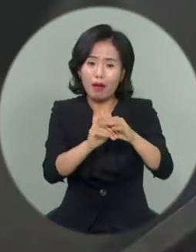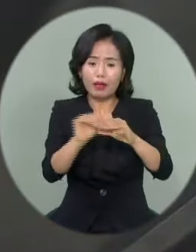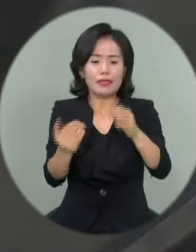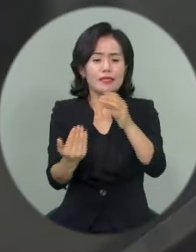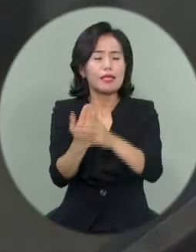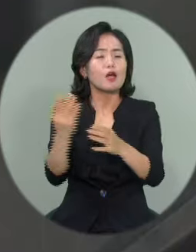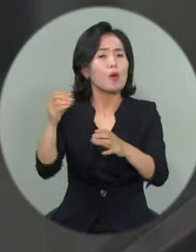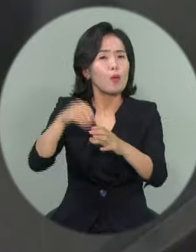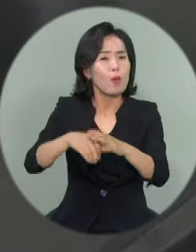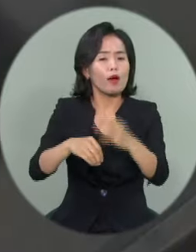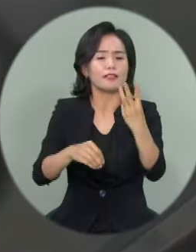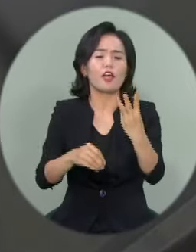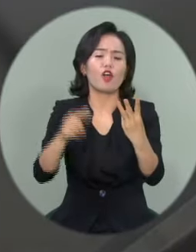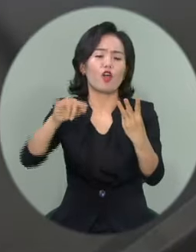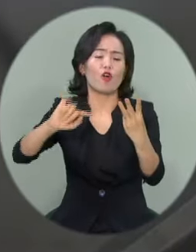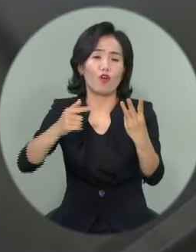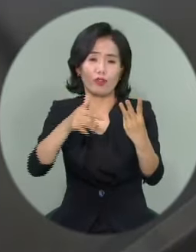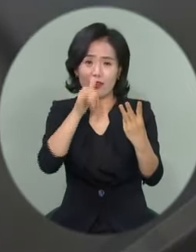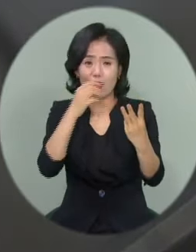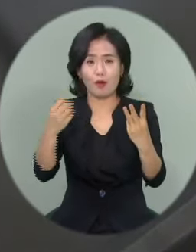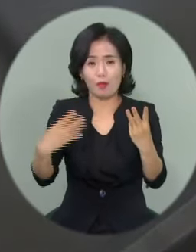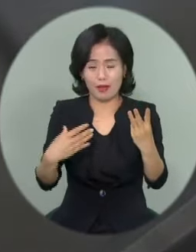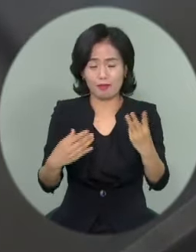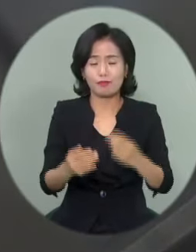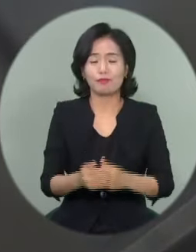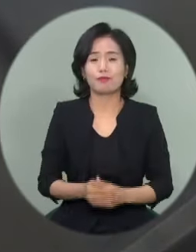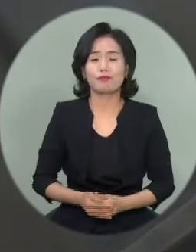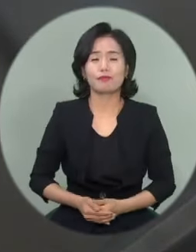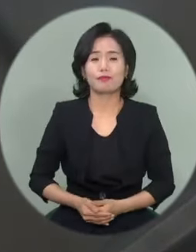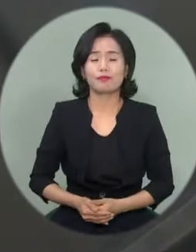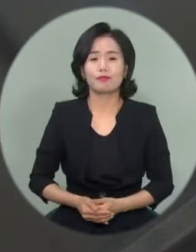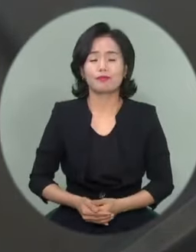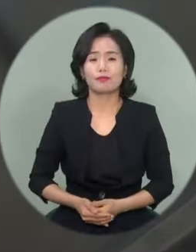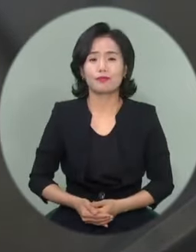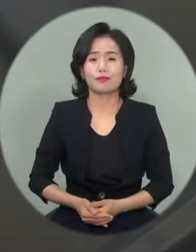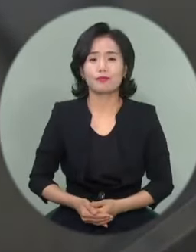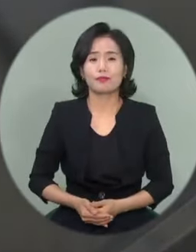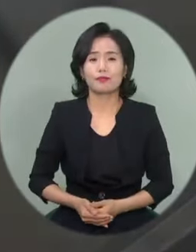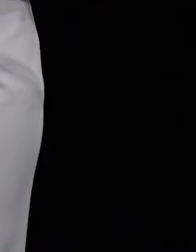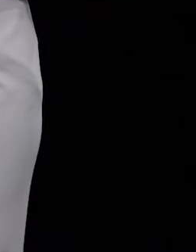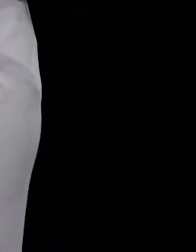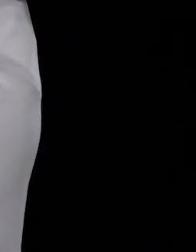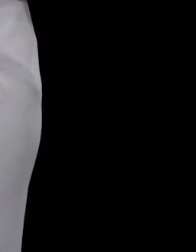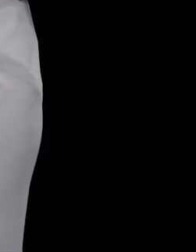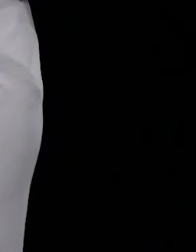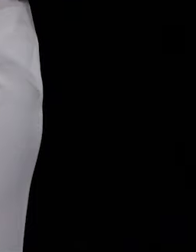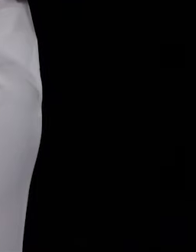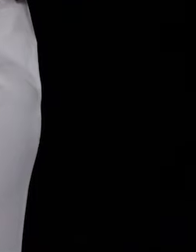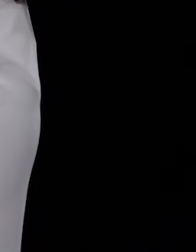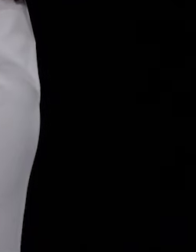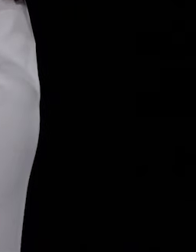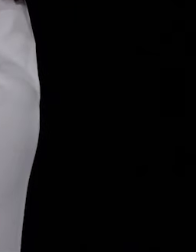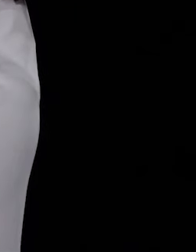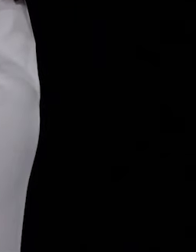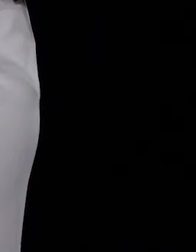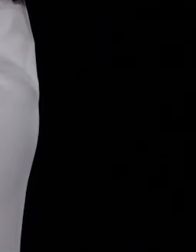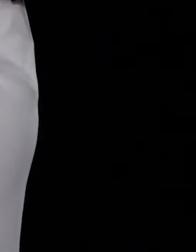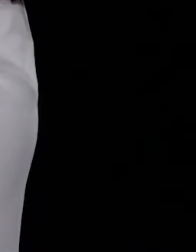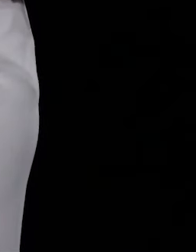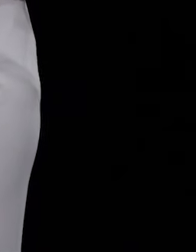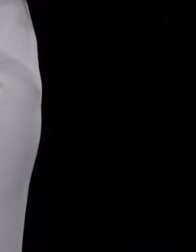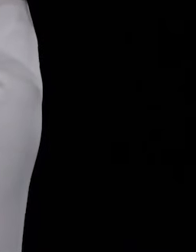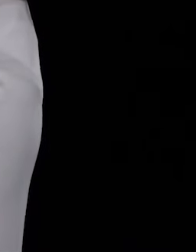사건을 포함해 세건이 있었다고 밝혔습니다 MBC 뉴스 천입니다 언제 어디서나